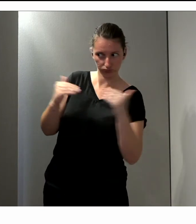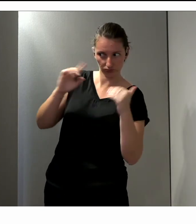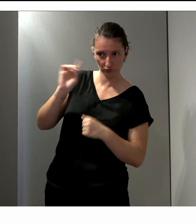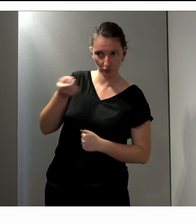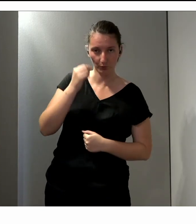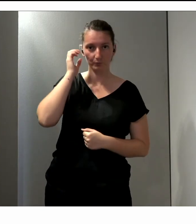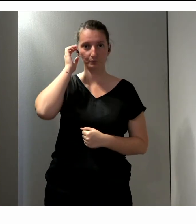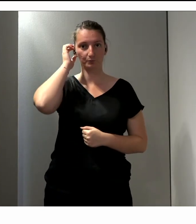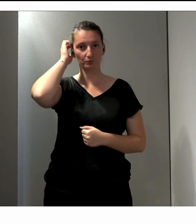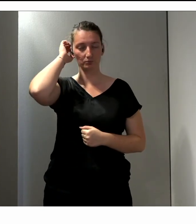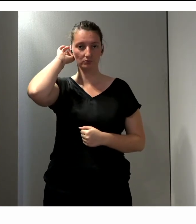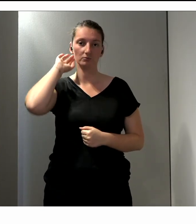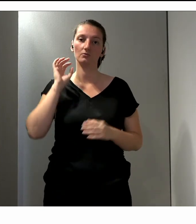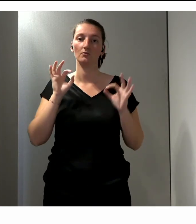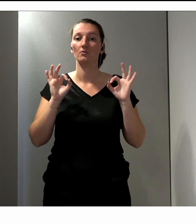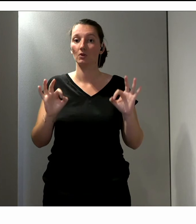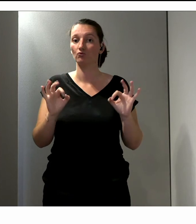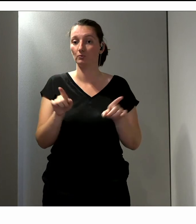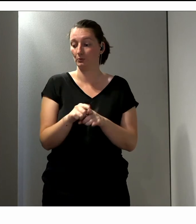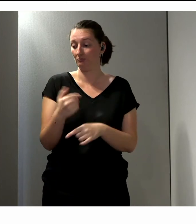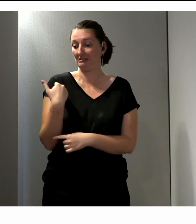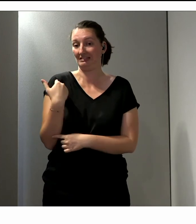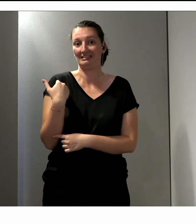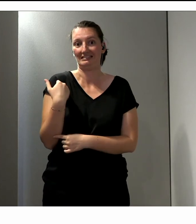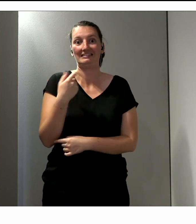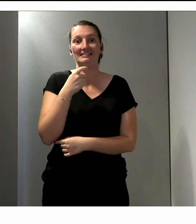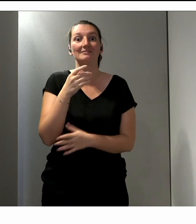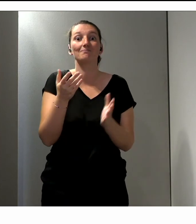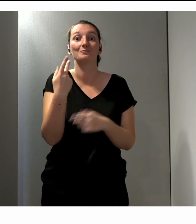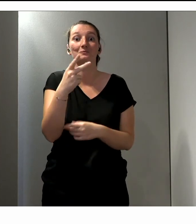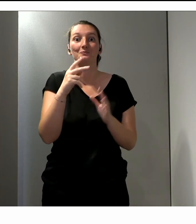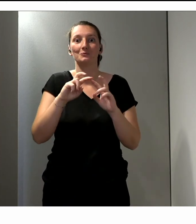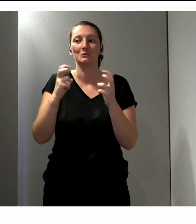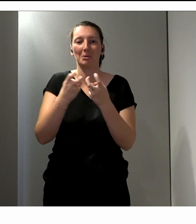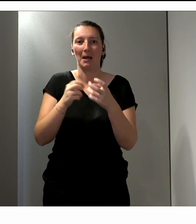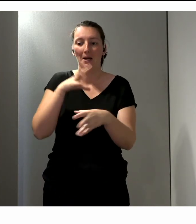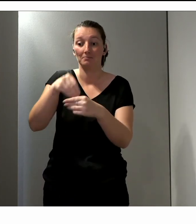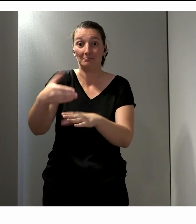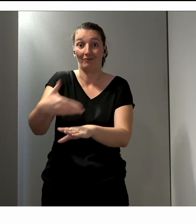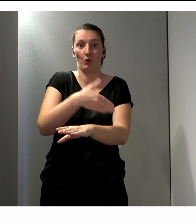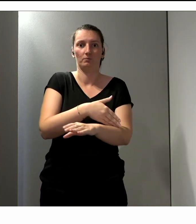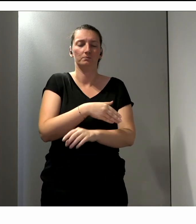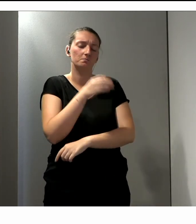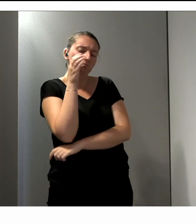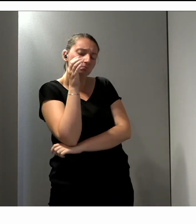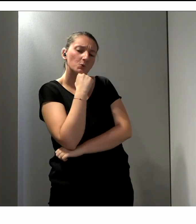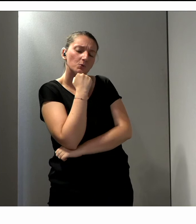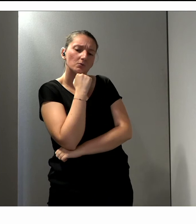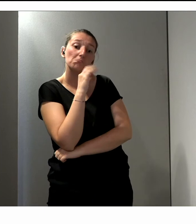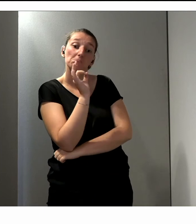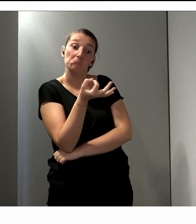j'ai connecté à votre colloque juste avant, j'ai entendu les discussions très intéressantes